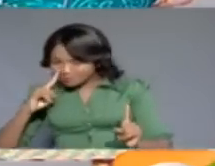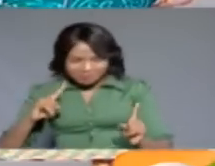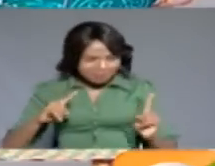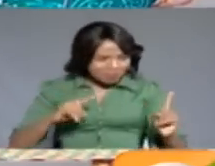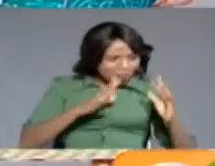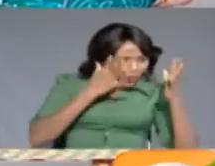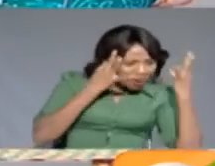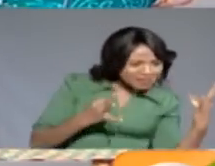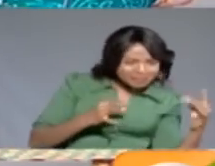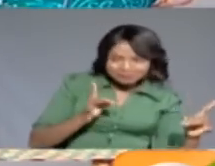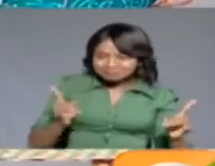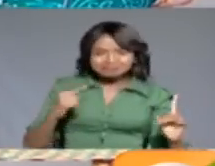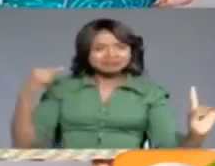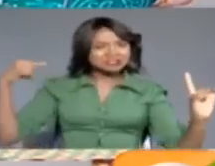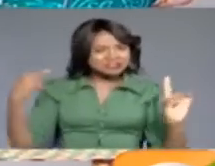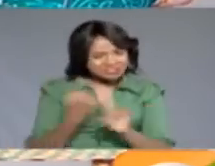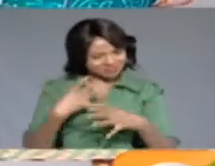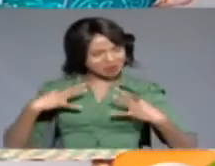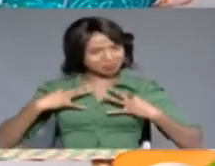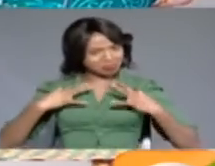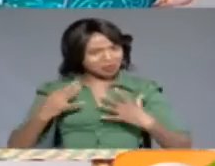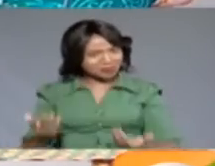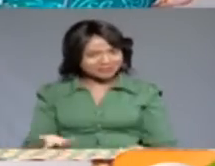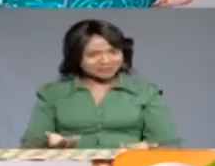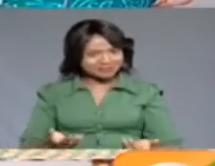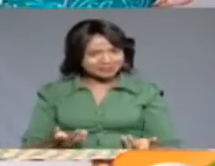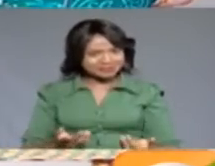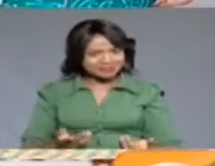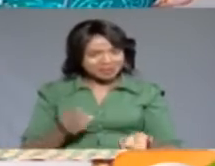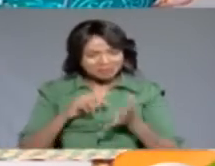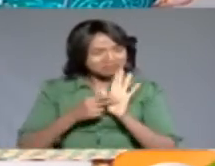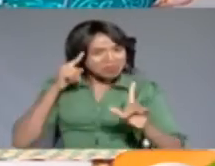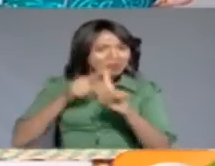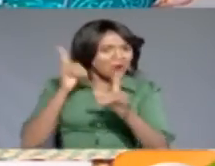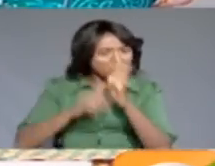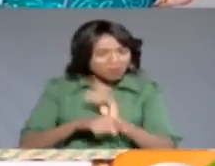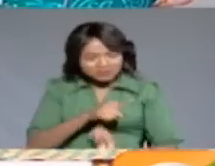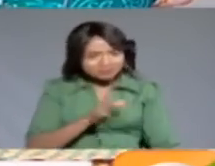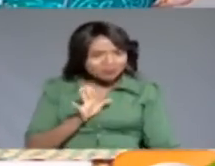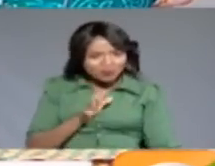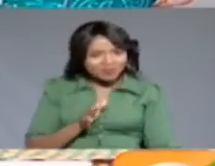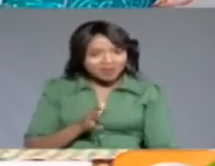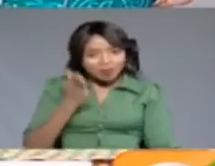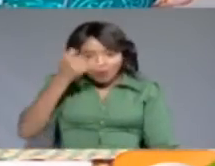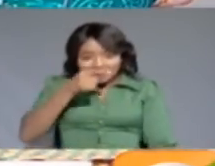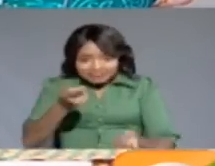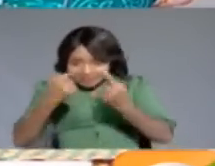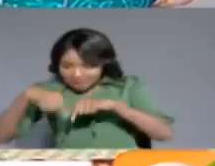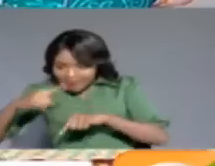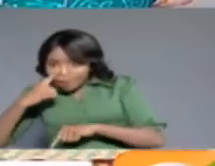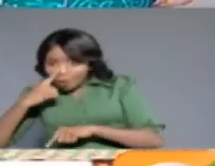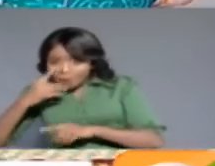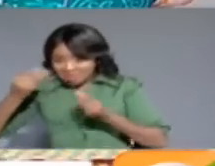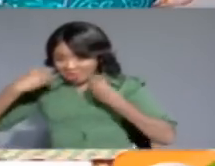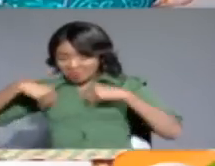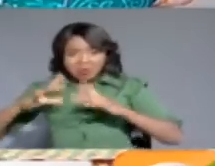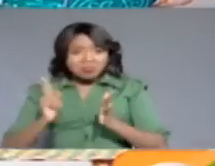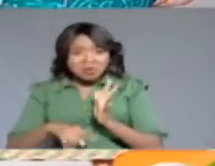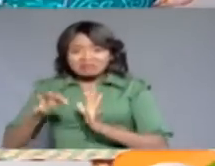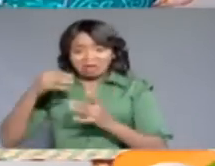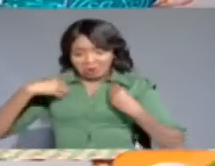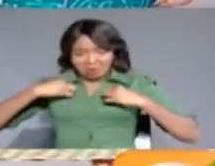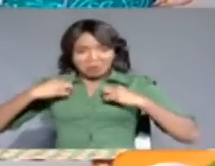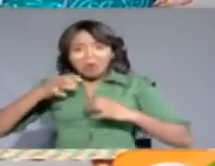sababu anakwenda sokoni kule anatafuta mume mwingine ama nini? Maana yake mimi hapendezi kwangu. Kwangu mimi ni matambara